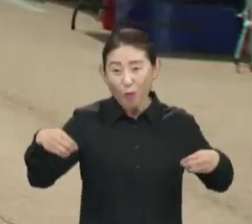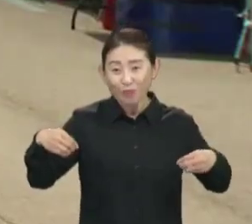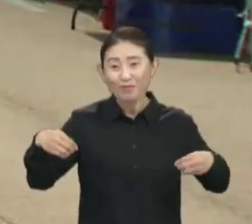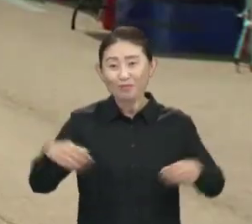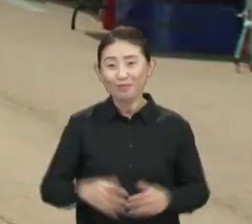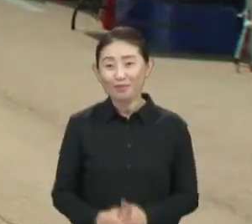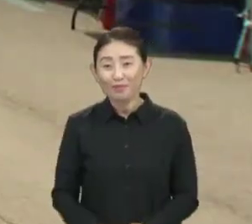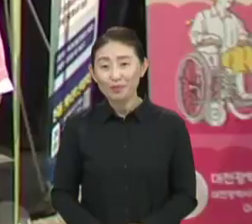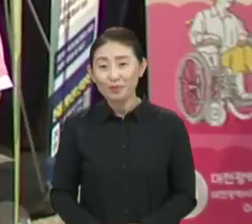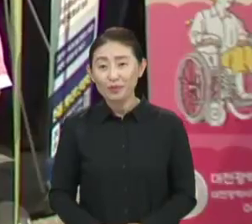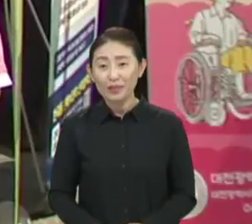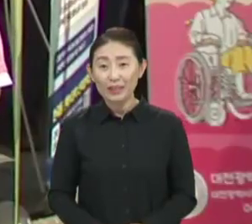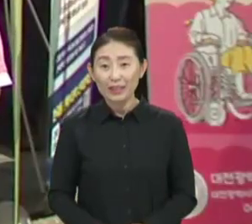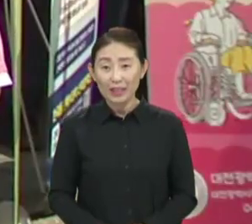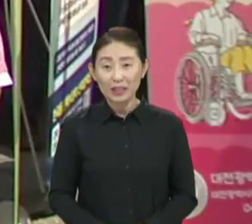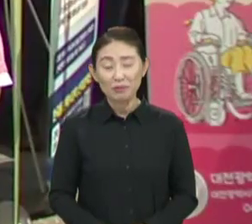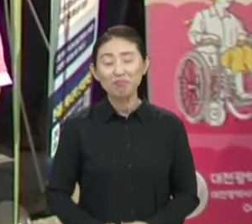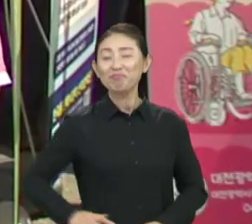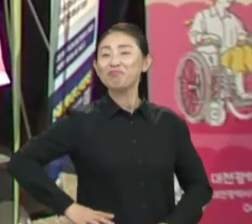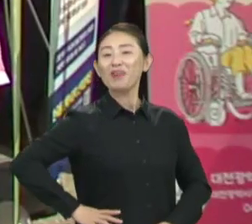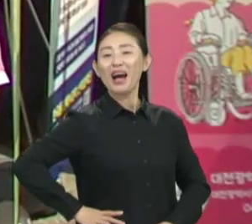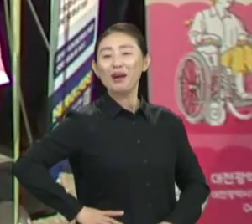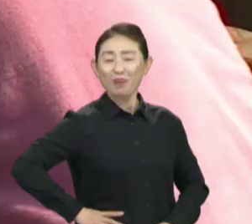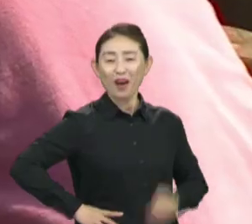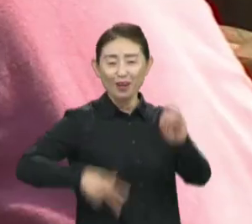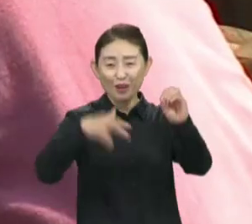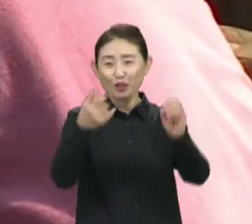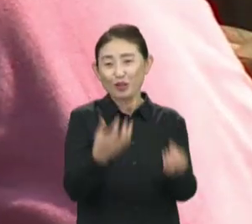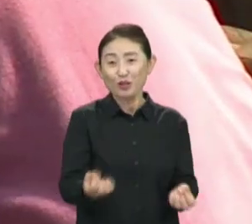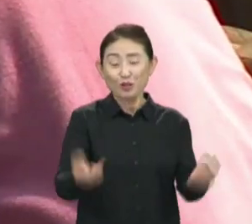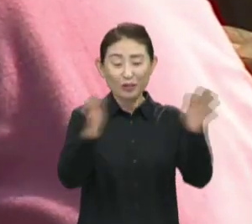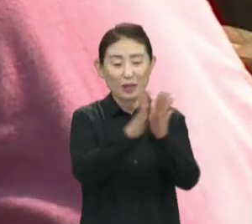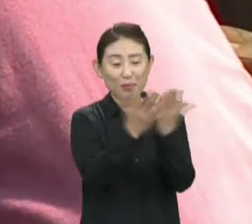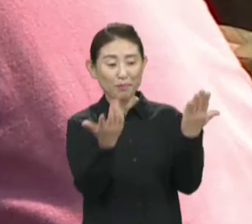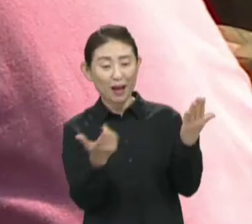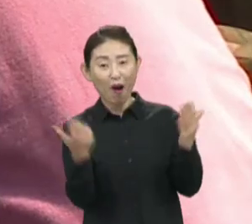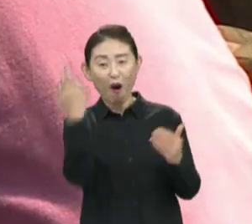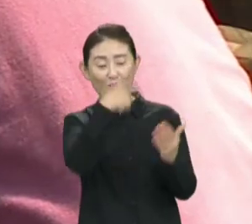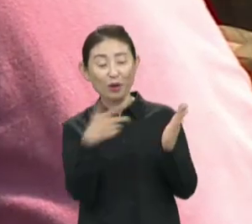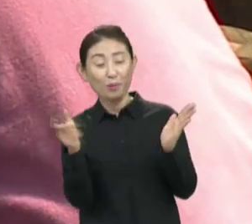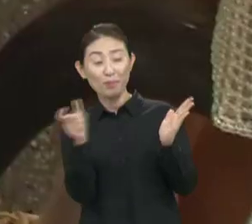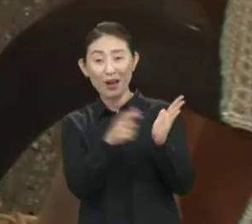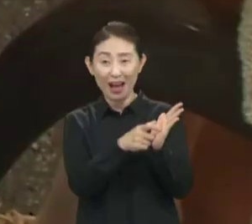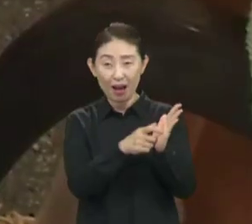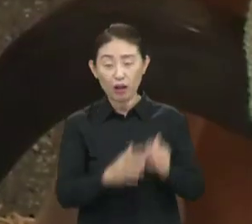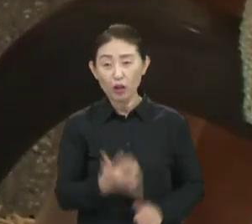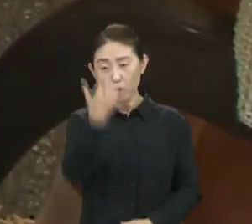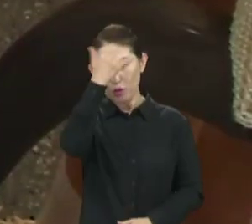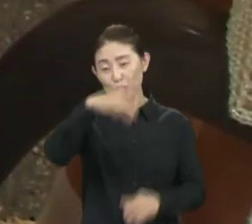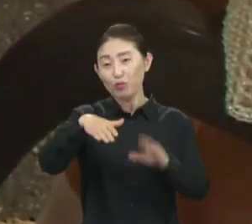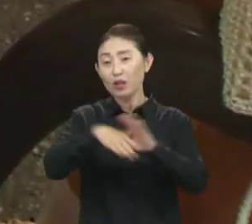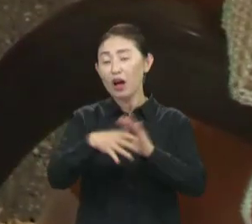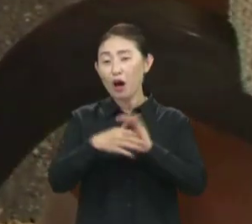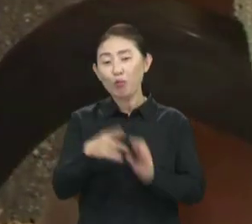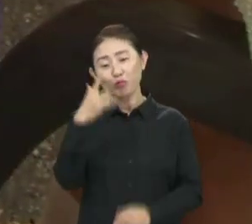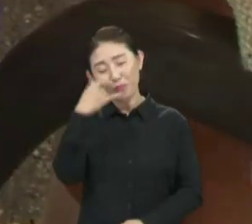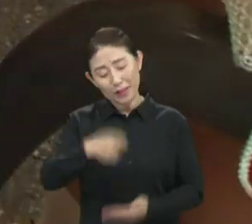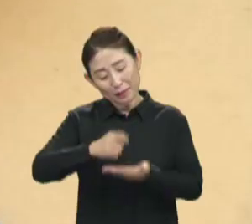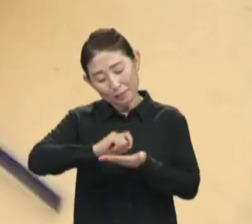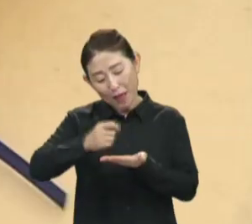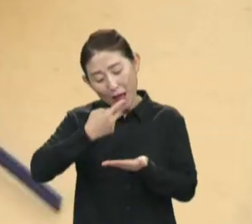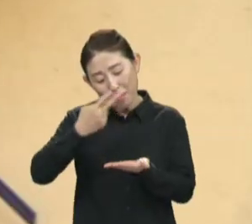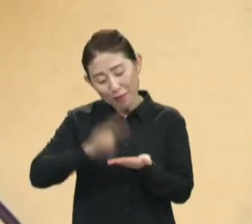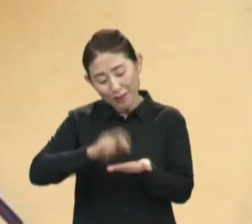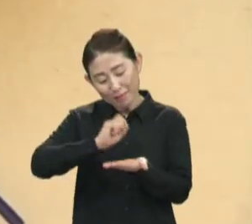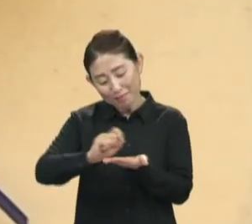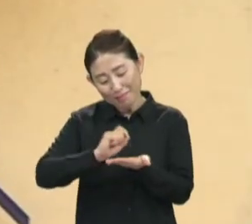무대가 펼쳐집니다. 멋진 포즈를 잡으며 영시축제 잡지의 주인공이 되어보기도 하고 효 문화를 주제로 부모님께 편지를 쓰며